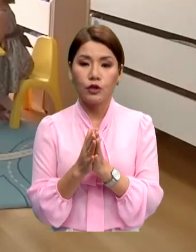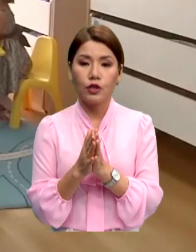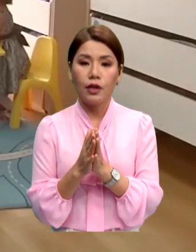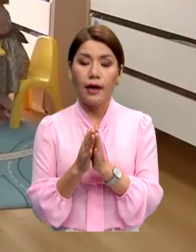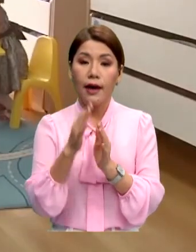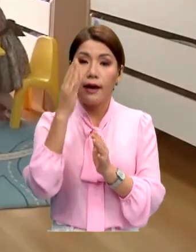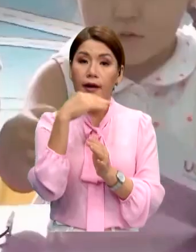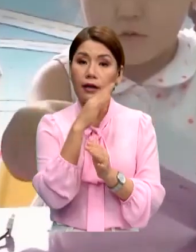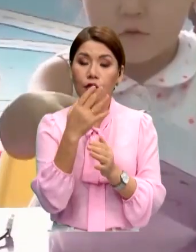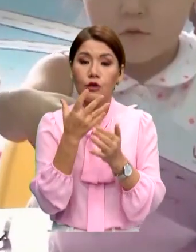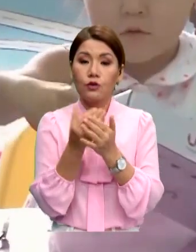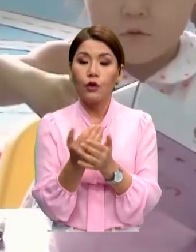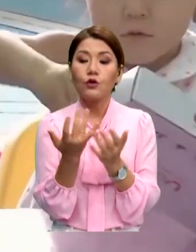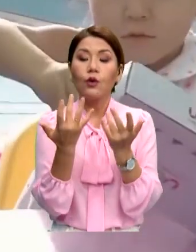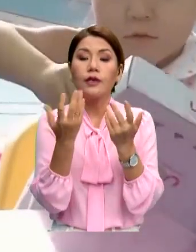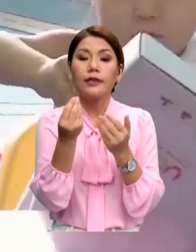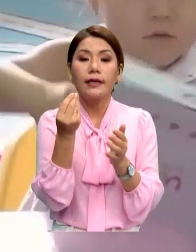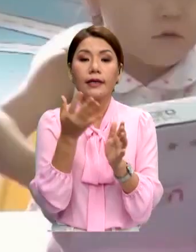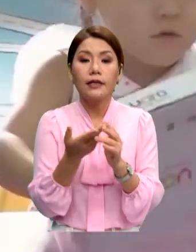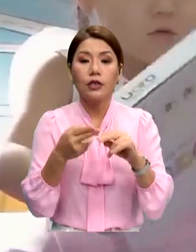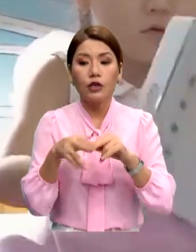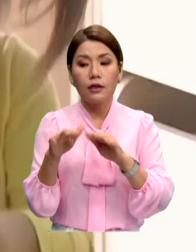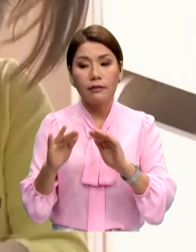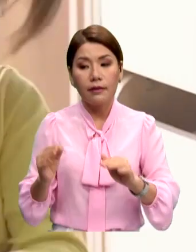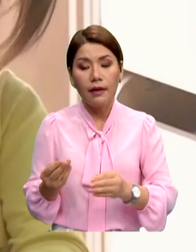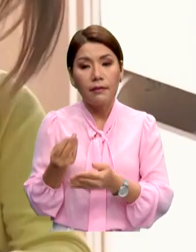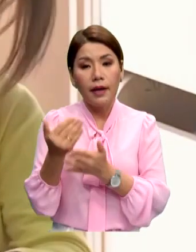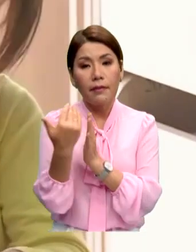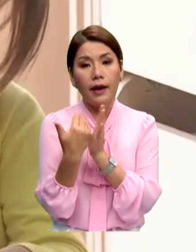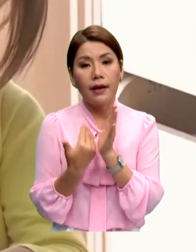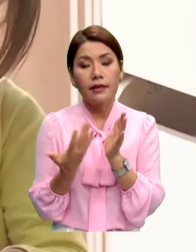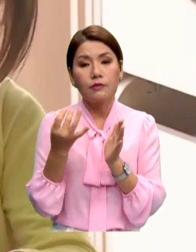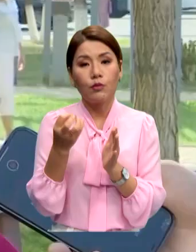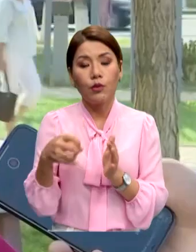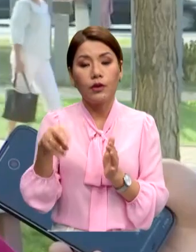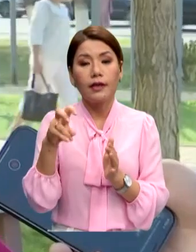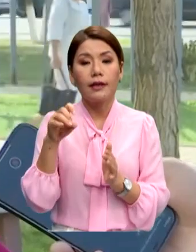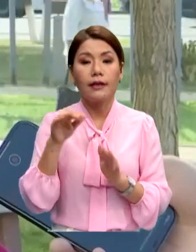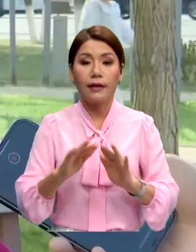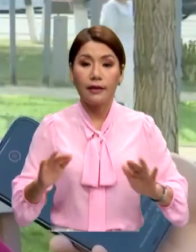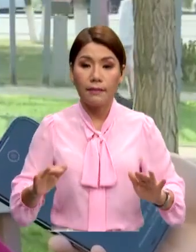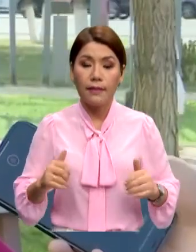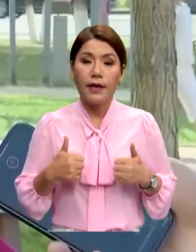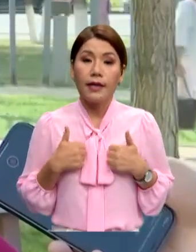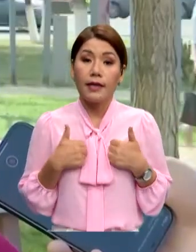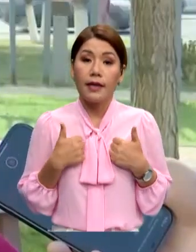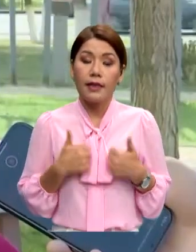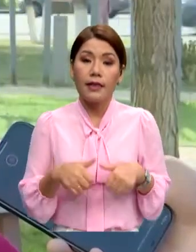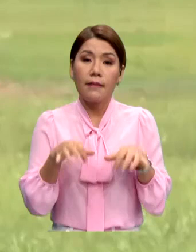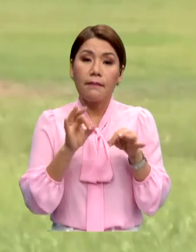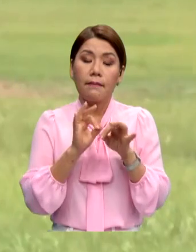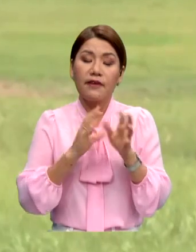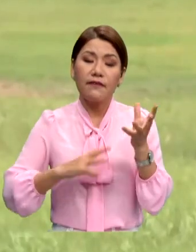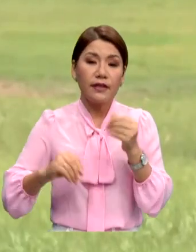Смогут ли родители следить, сколько средств поступило на счет ребенка по программе «Нацфонд детям»? Мы будем стремиться к тому, чтобы это было